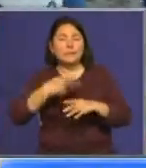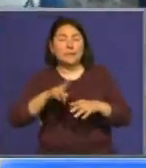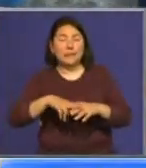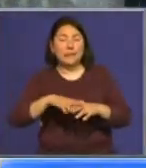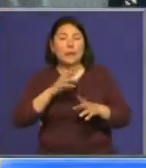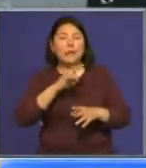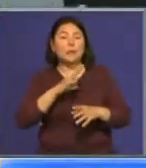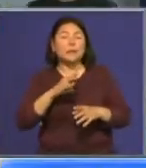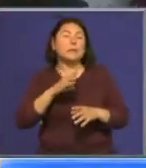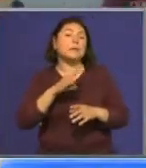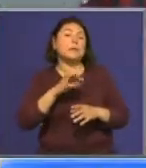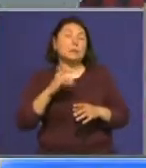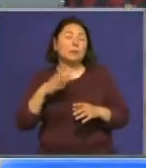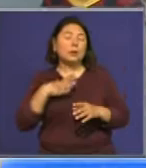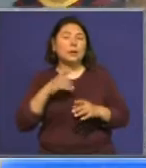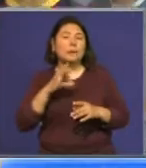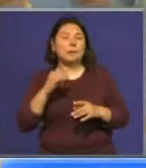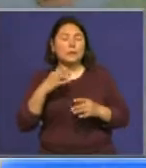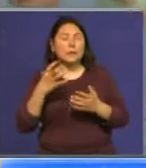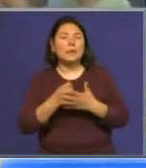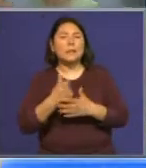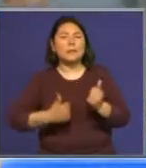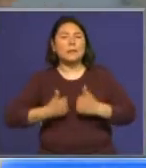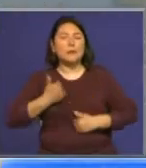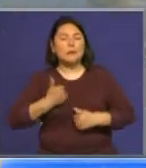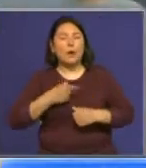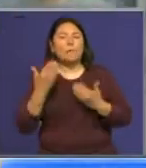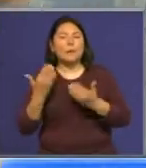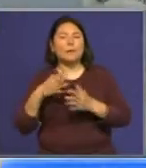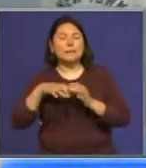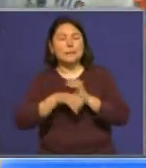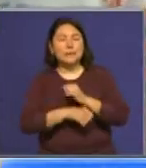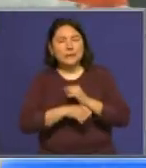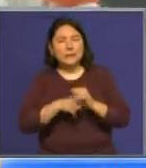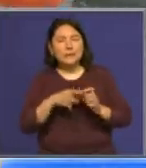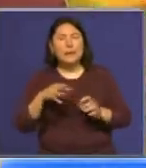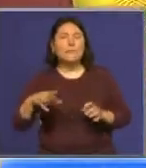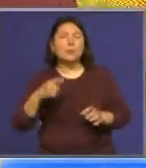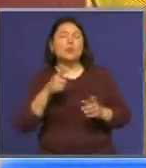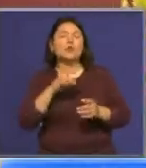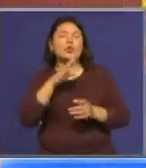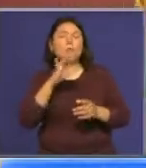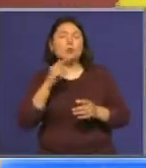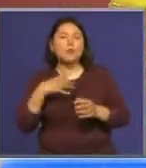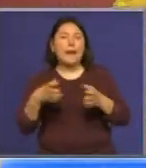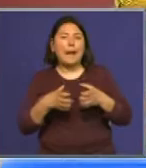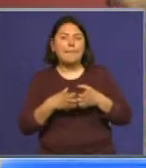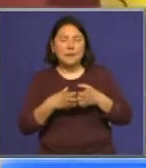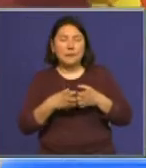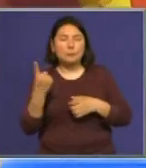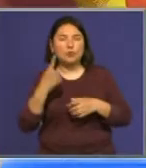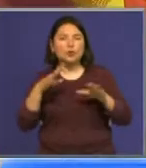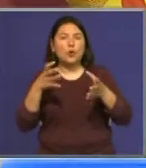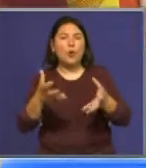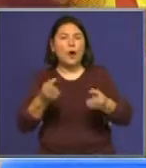шәкірттерінің алаңдағы іс-қимылымен жеткен жетістіктеріне риза. Өйткені бұған дейінде маңғыстаулық жекпе-жек шеберлері жалпы командалық есепте бірінші орын